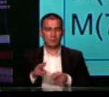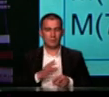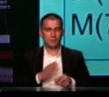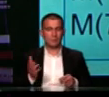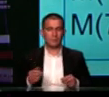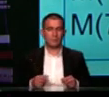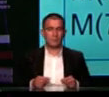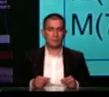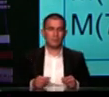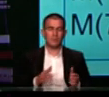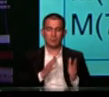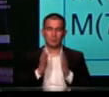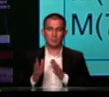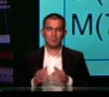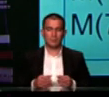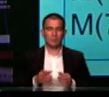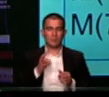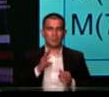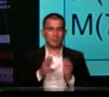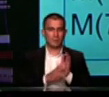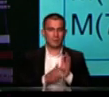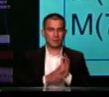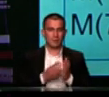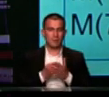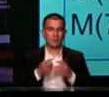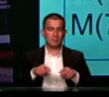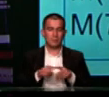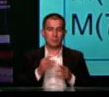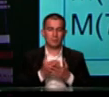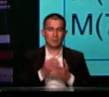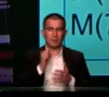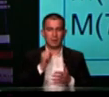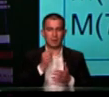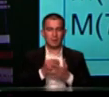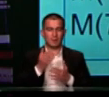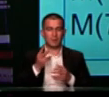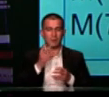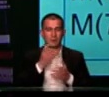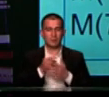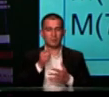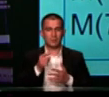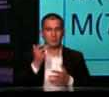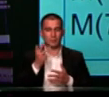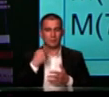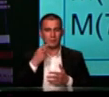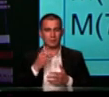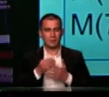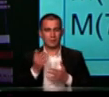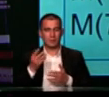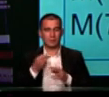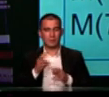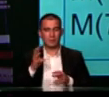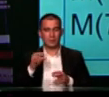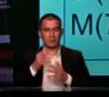hosil bo'ldi. Keyingisi M7. Ya'ni A harfini 1'ning 3-ci derecesi mod